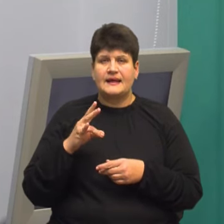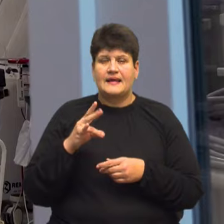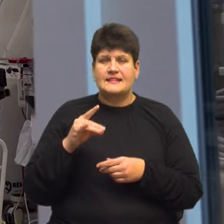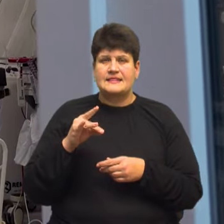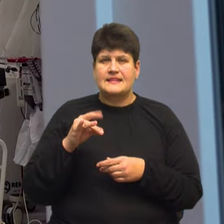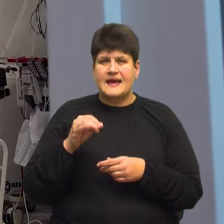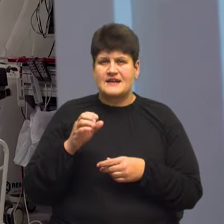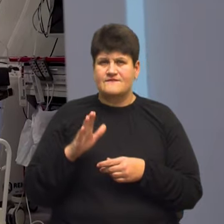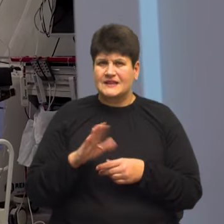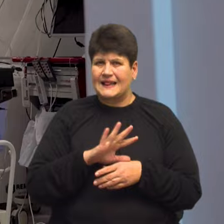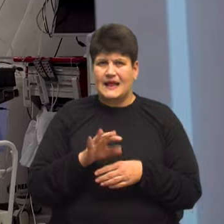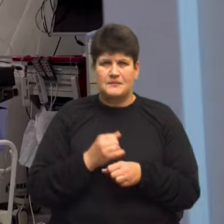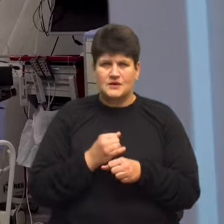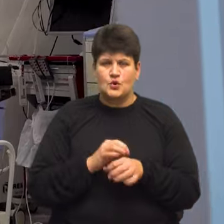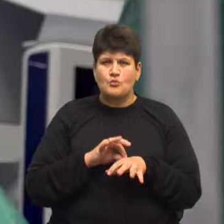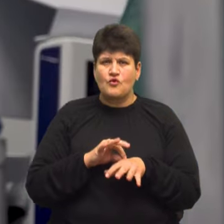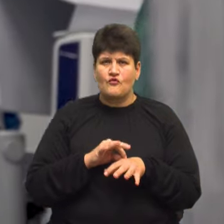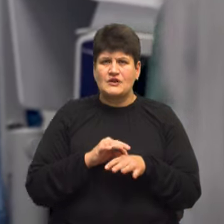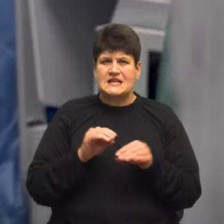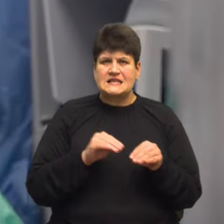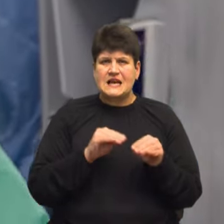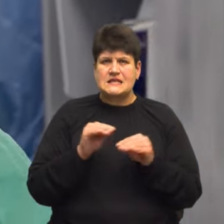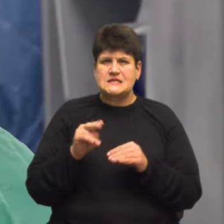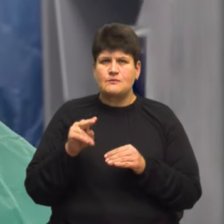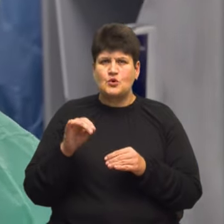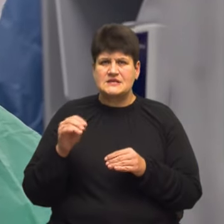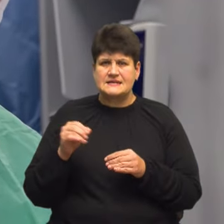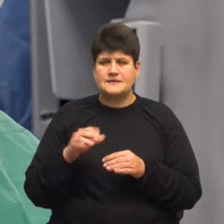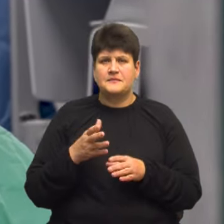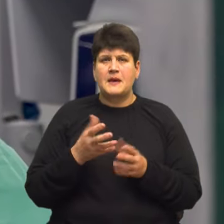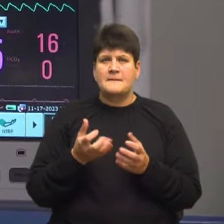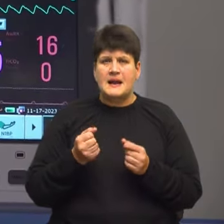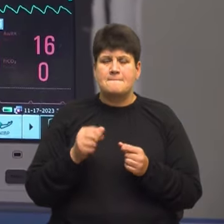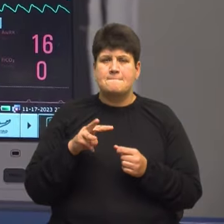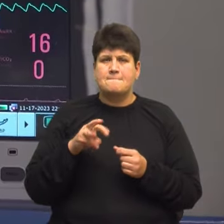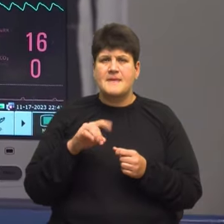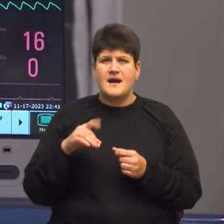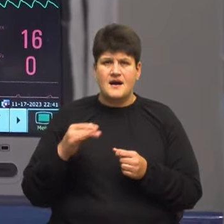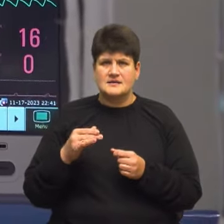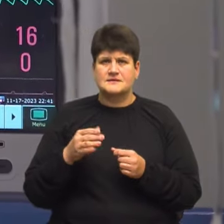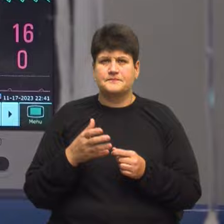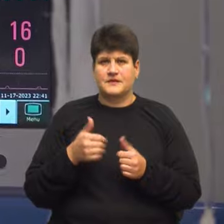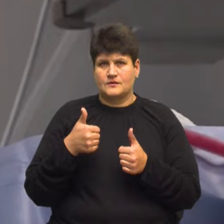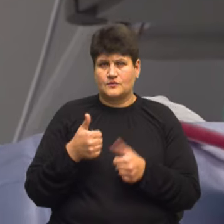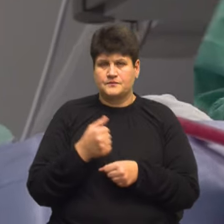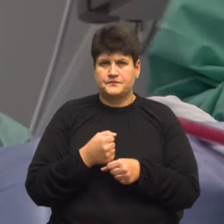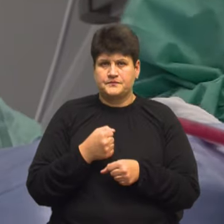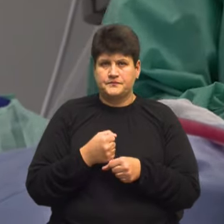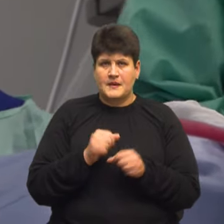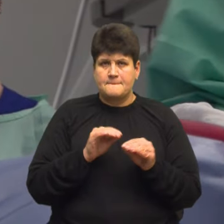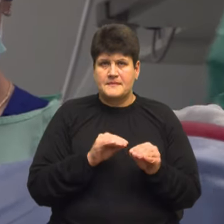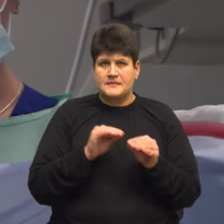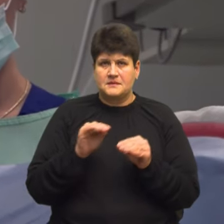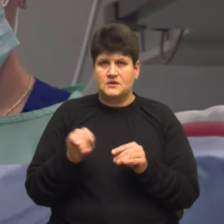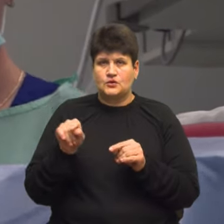м'язів, то проводиться так звана транспозиція м'язів. Тобто ми беремо м'яз, який інервований добре, транспозицію переміщення до